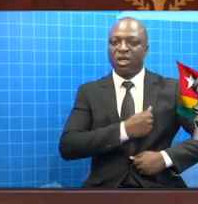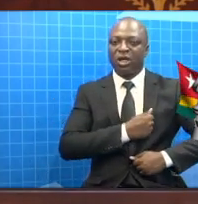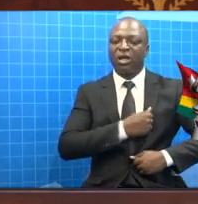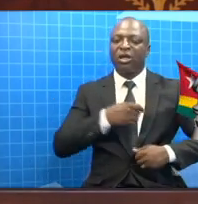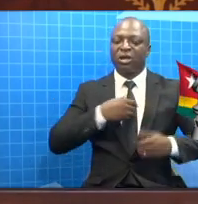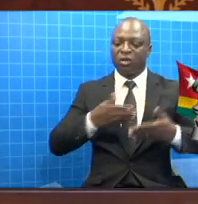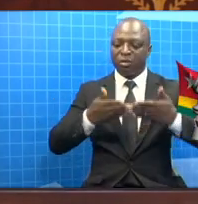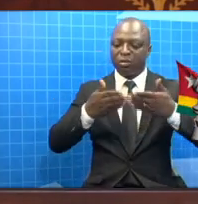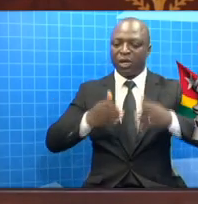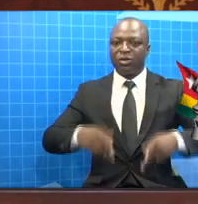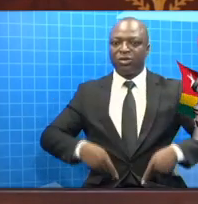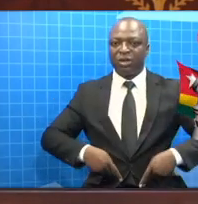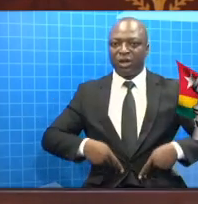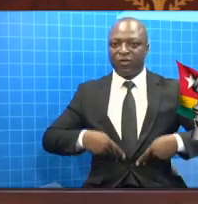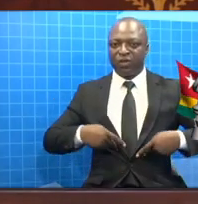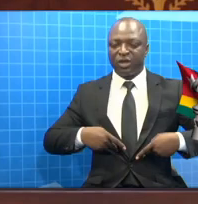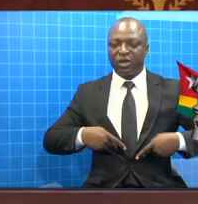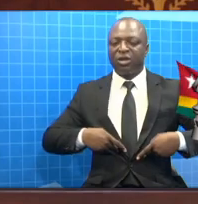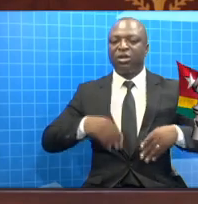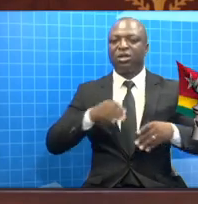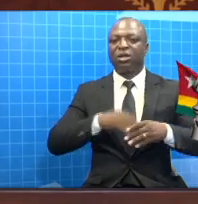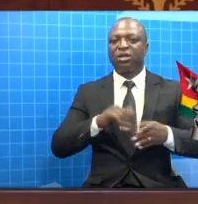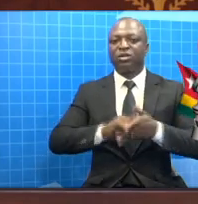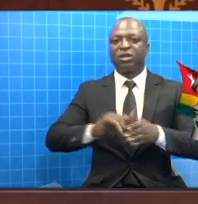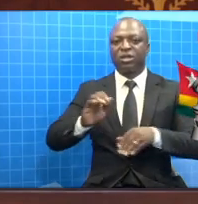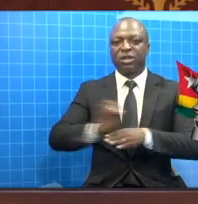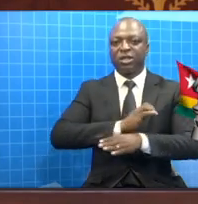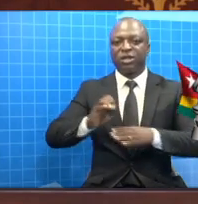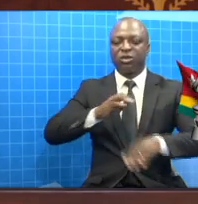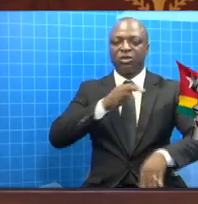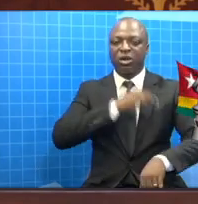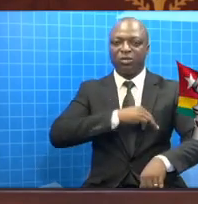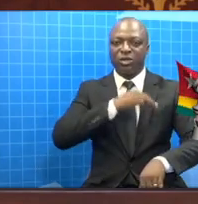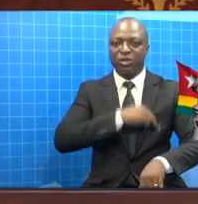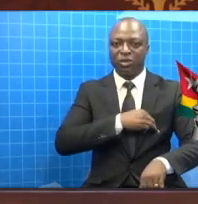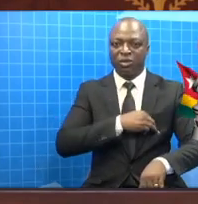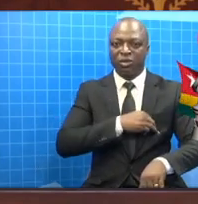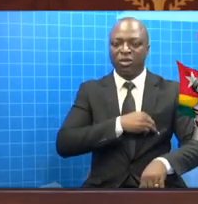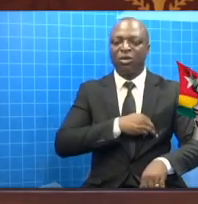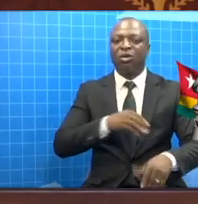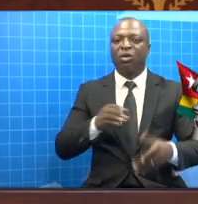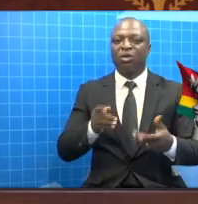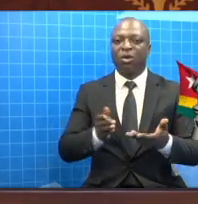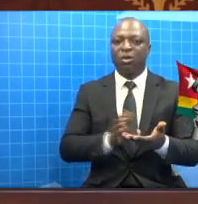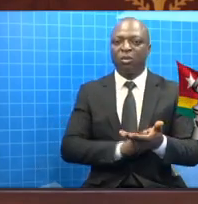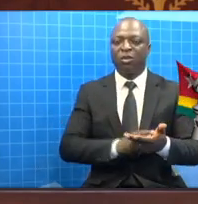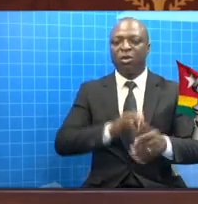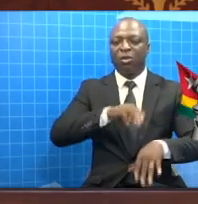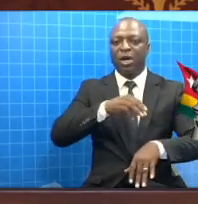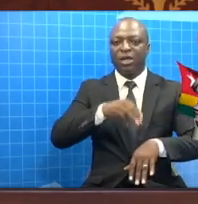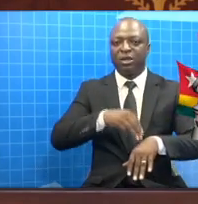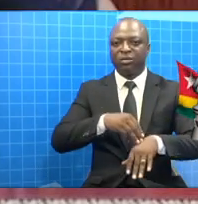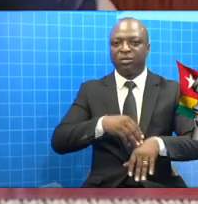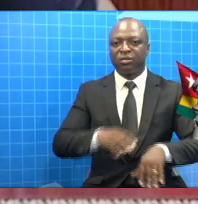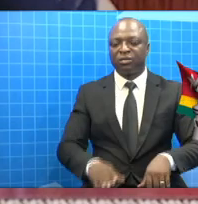ont perdu la vie dans l'exercice de leur mission, notamment au Mali.